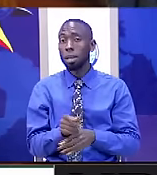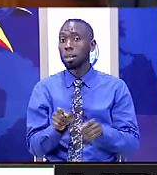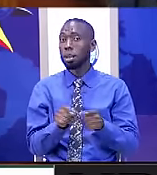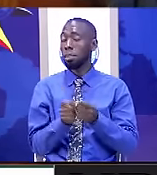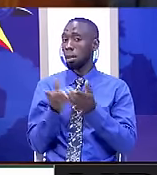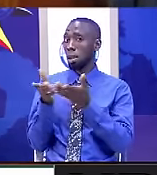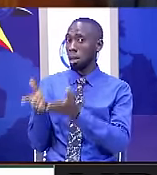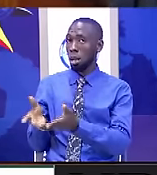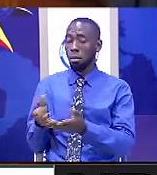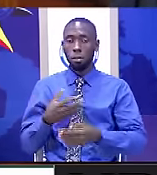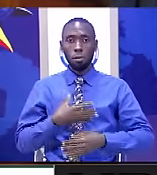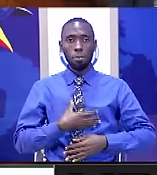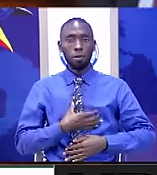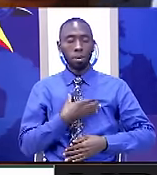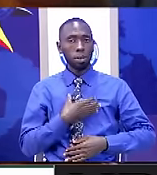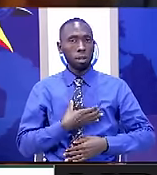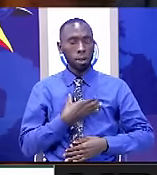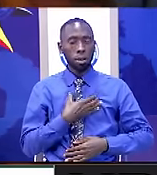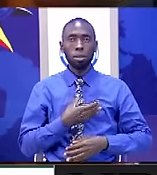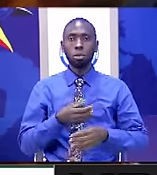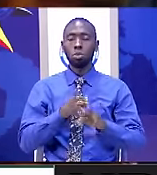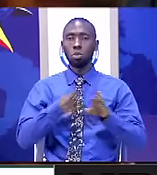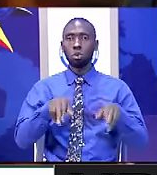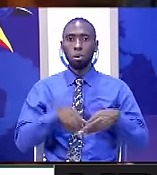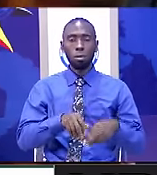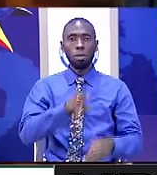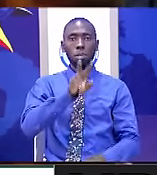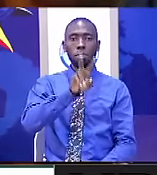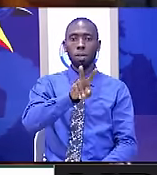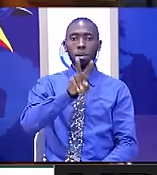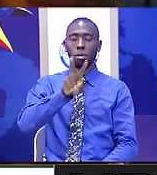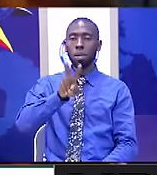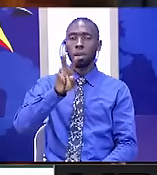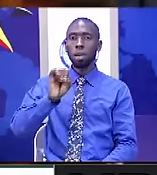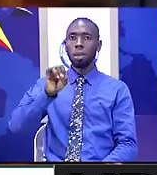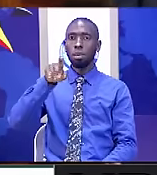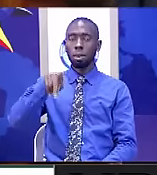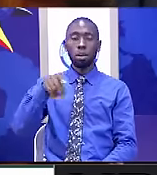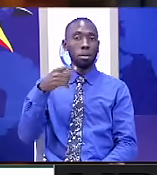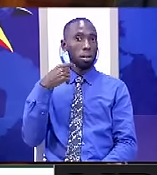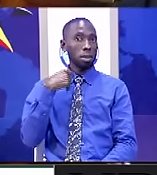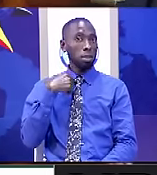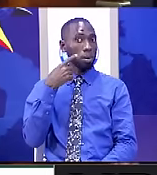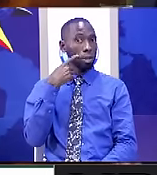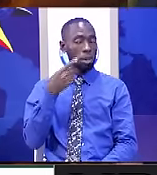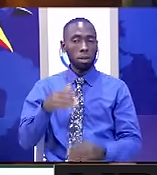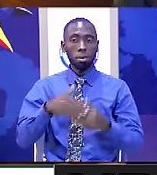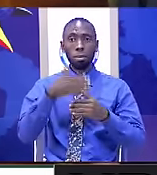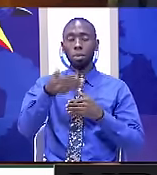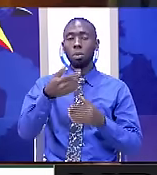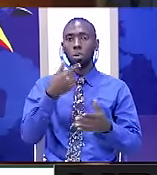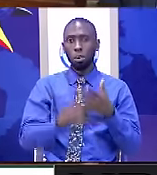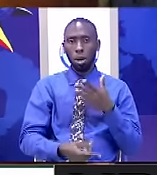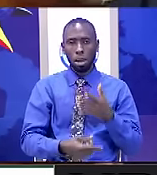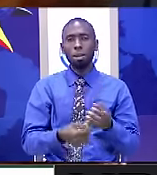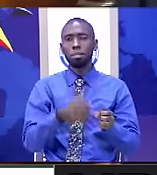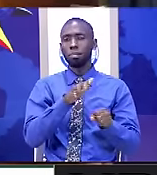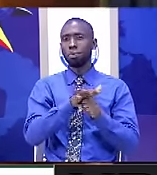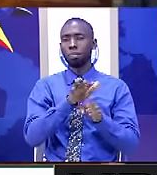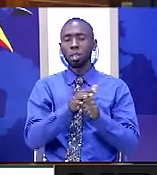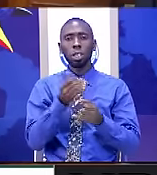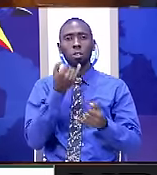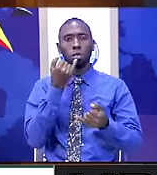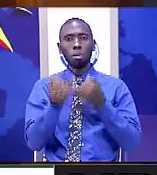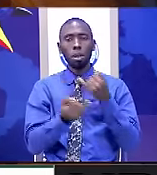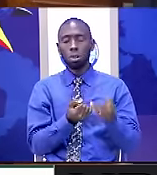ky'abakungu wakyali tulinze okulaba ekiddako era ensonga zonna tujja kuba tuzikutuusaako mu